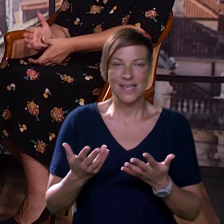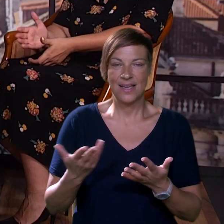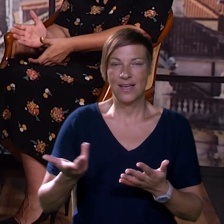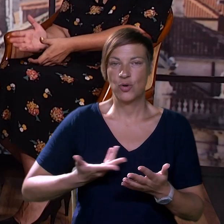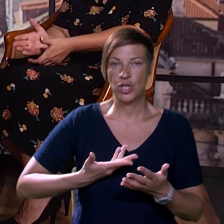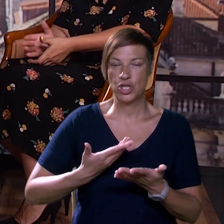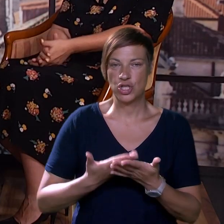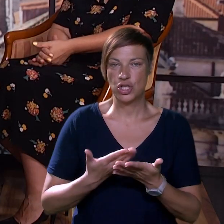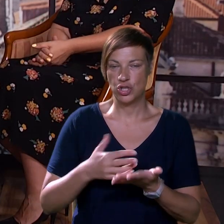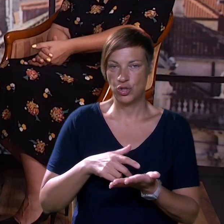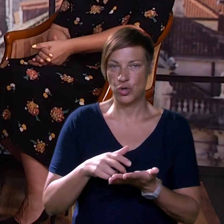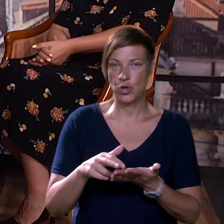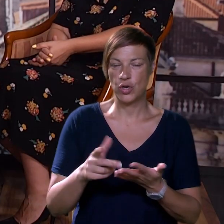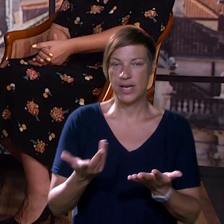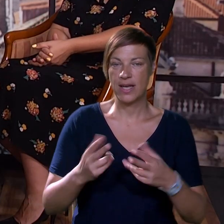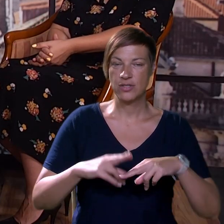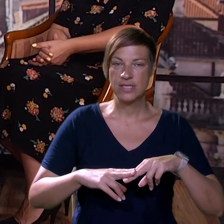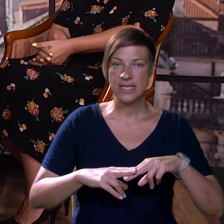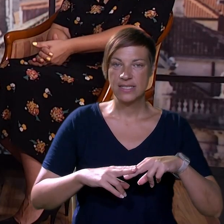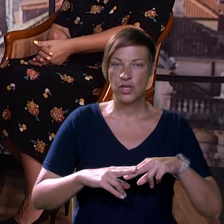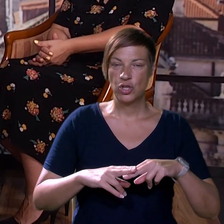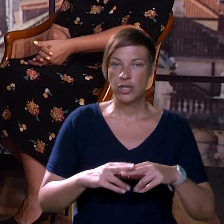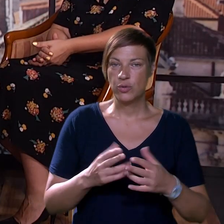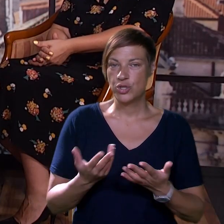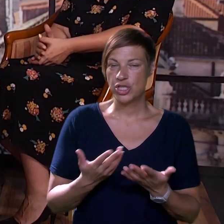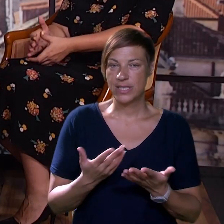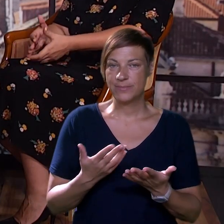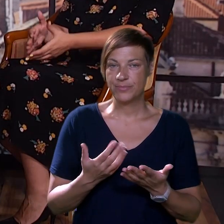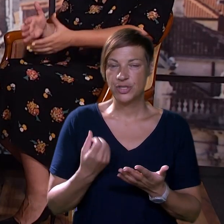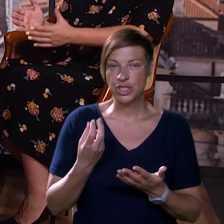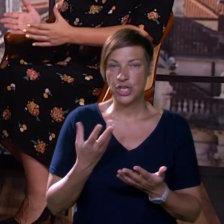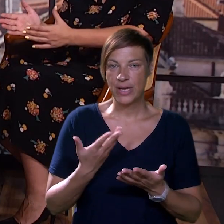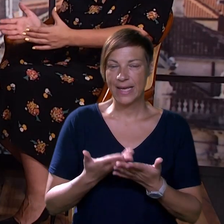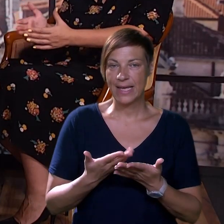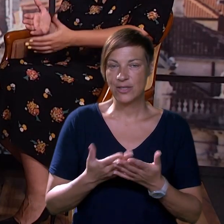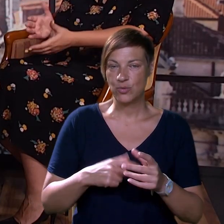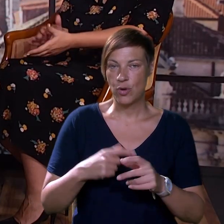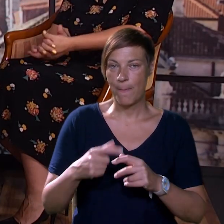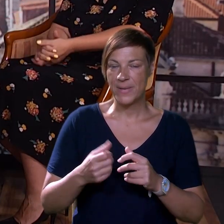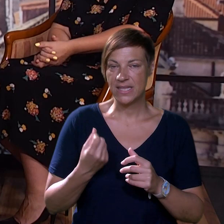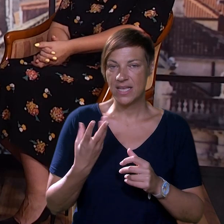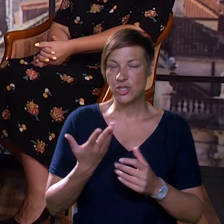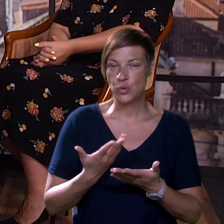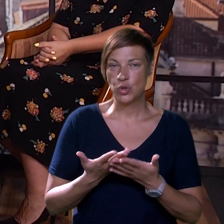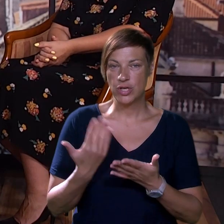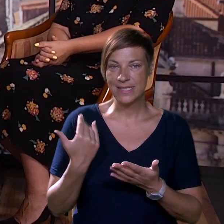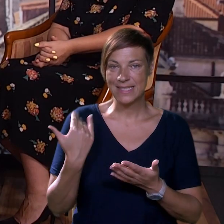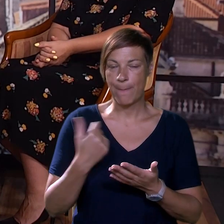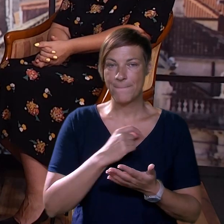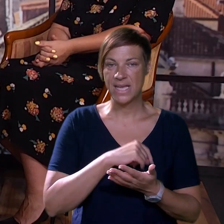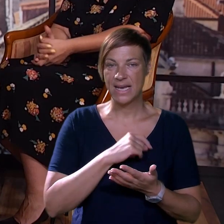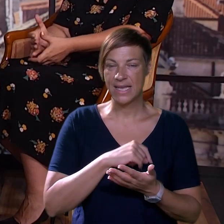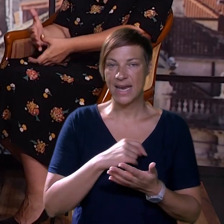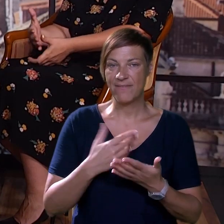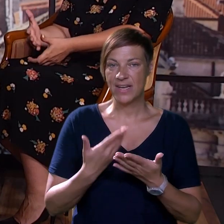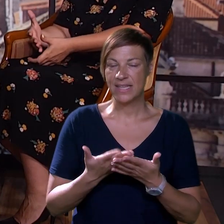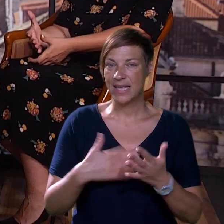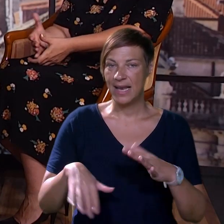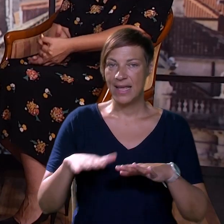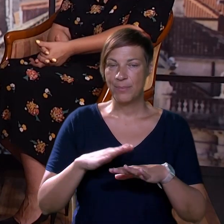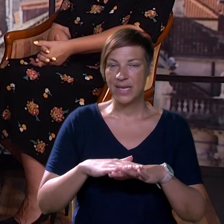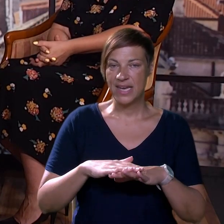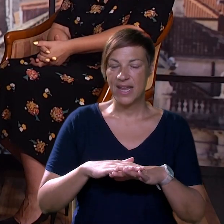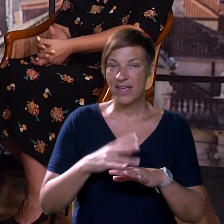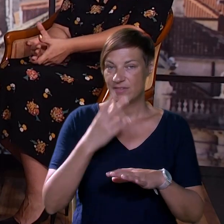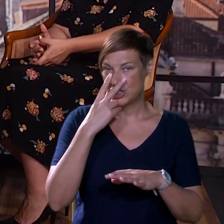je došlo do tog koraka? Kako ste se odlučili? Što je ono možda kada u tom mandatu dok ste bili ravnatelj vam